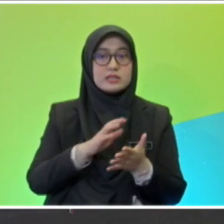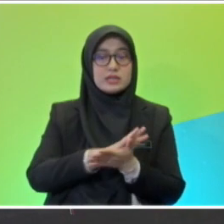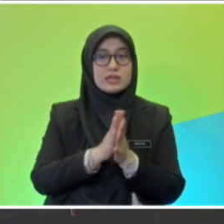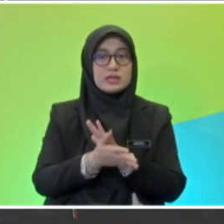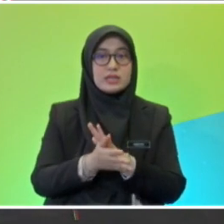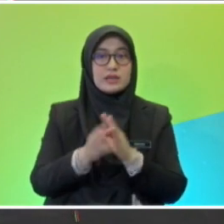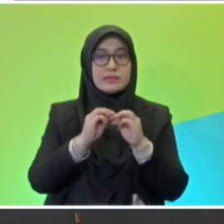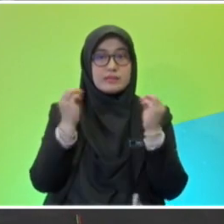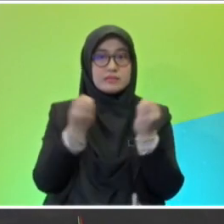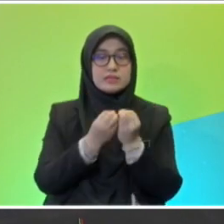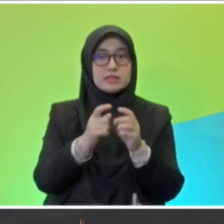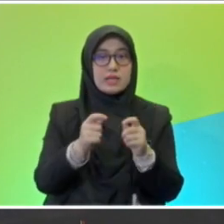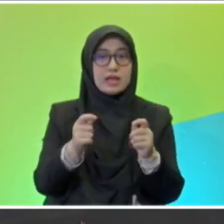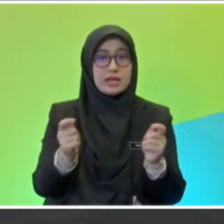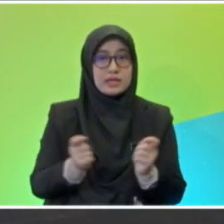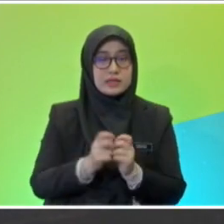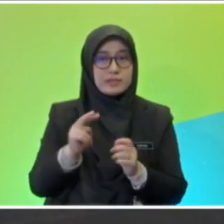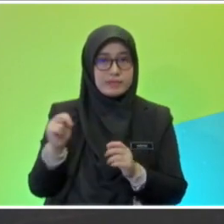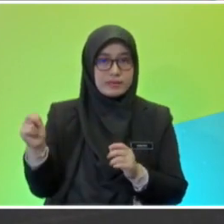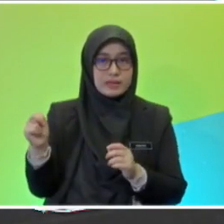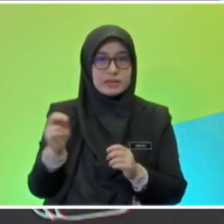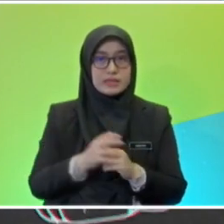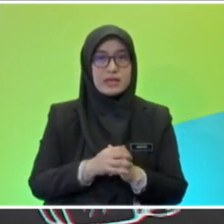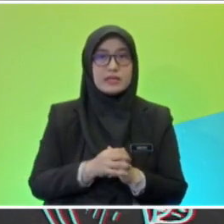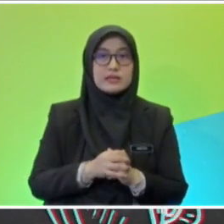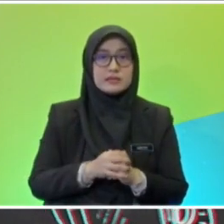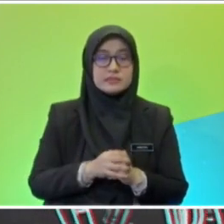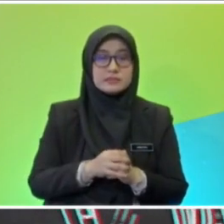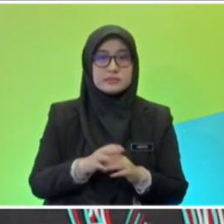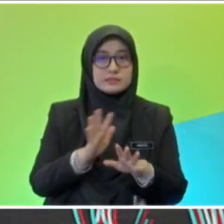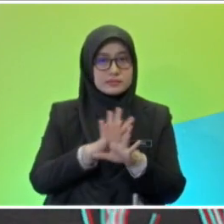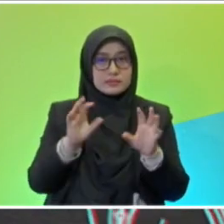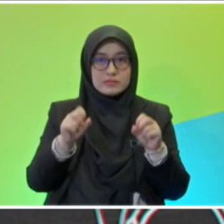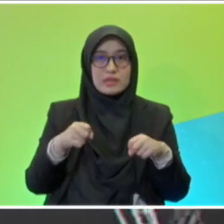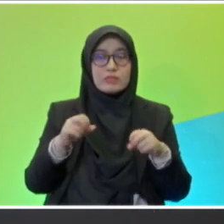lagi melampau dia batalkan terus pungutan juga emang